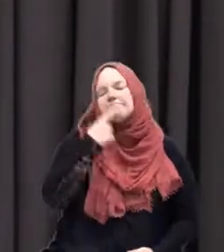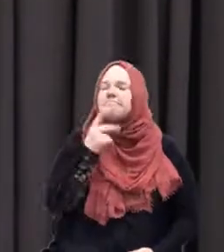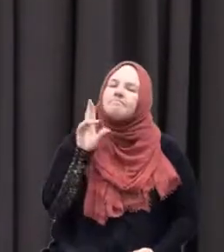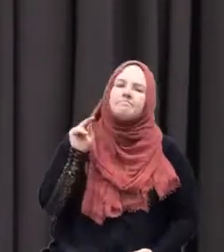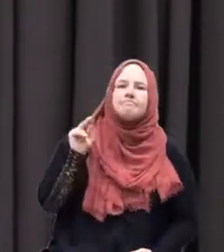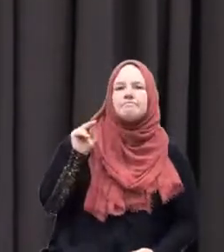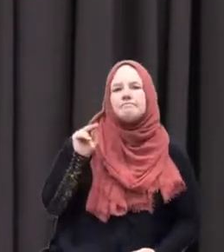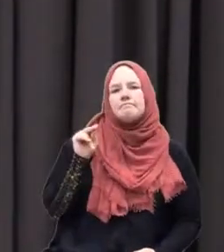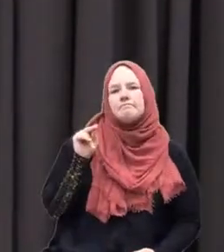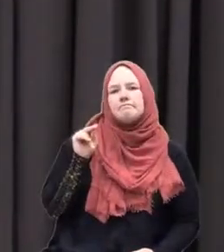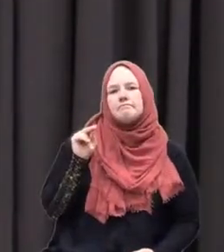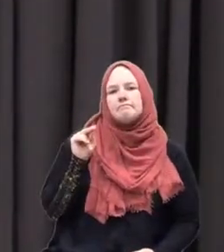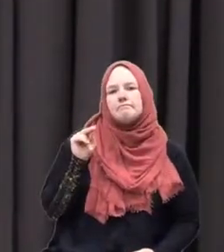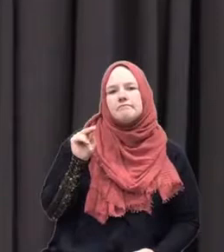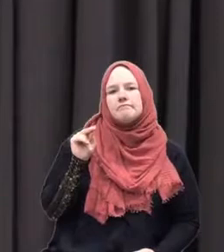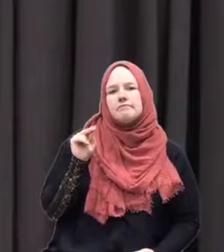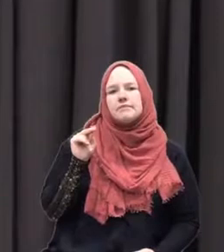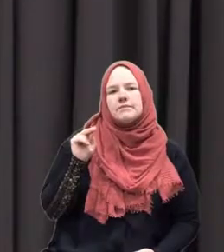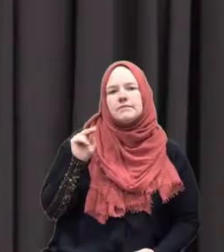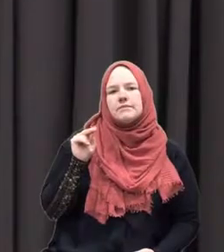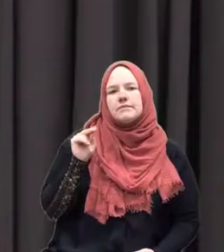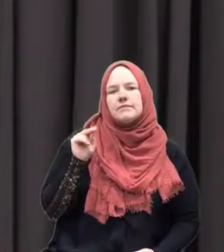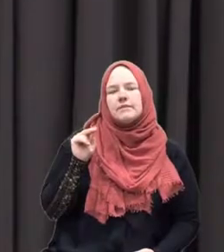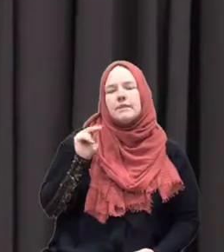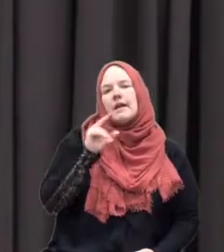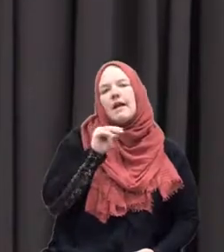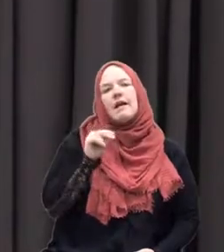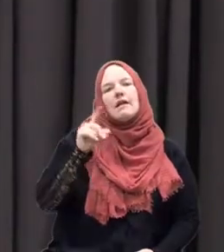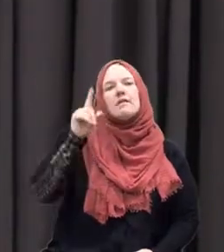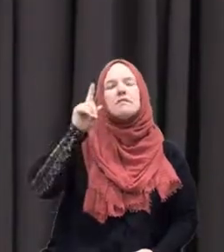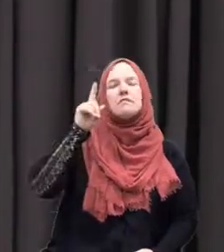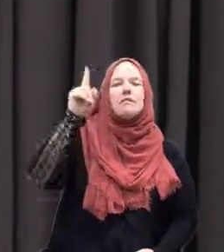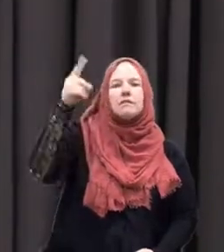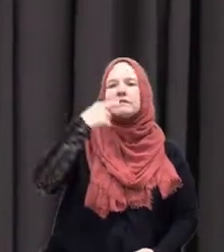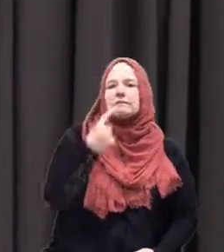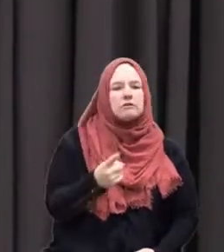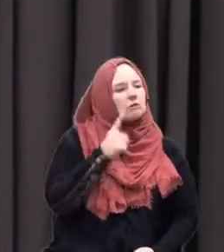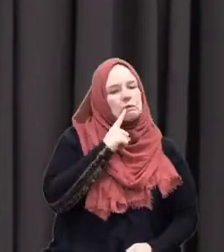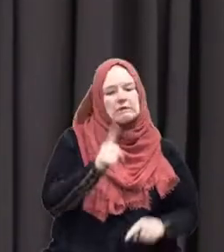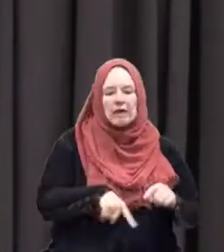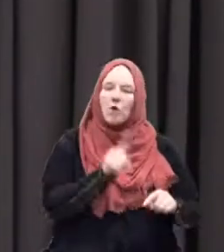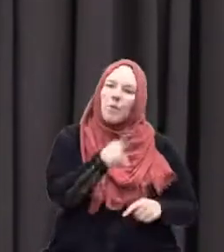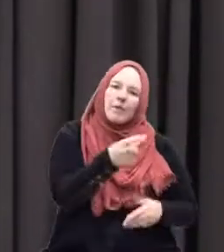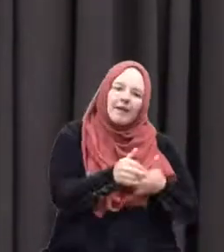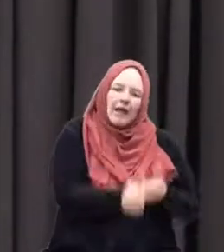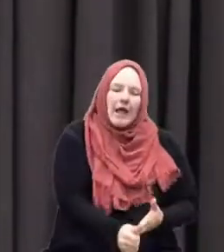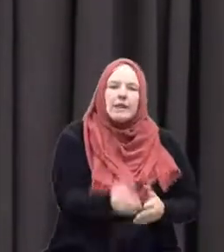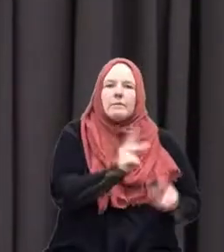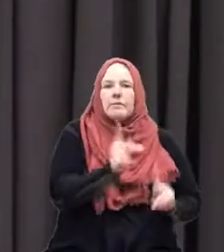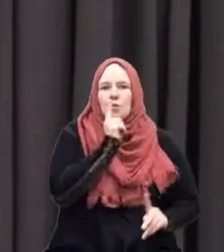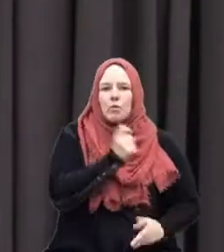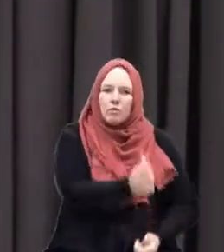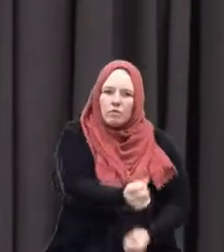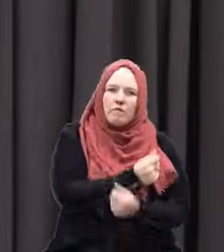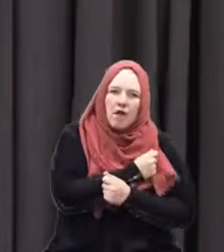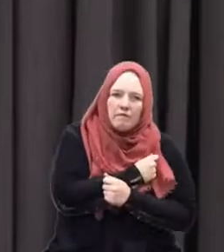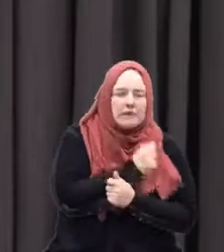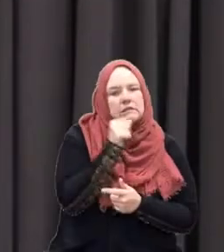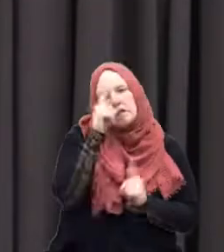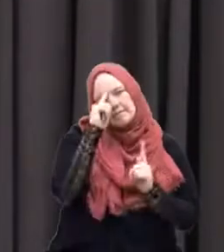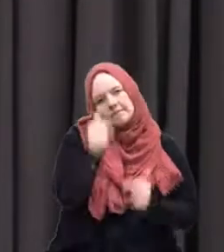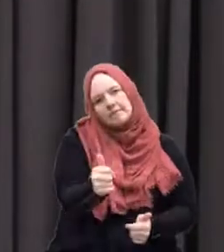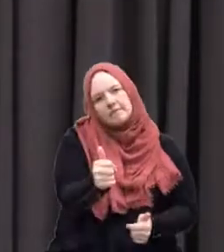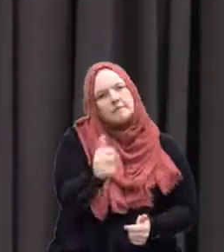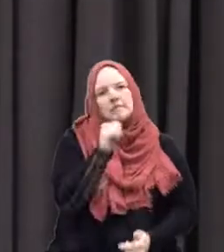مَنْ أَحْبَبْتَ. You do not guide whom you love. It's not up to you. وَلَكِنَّ اللَّهَ